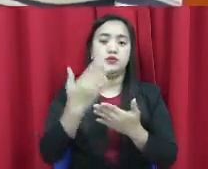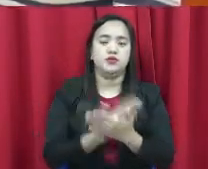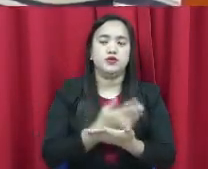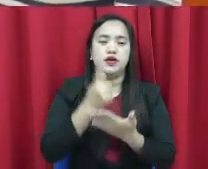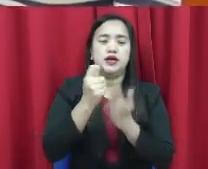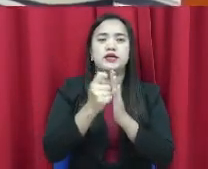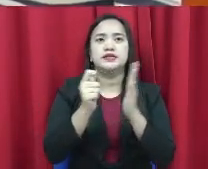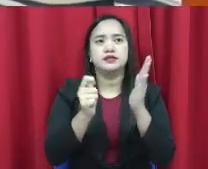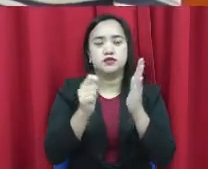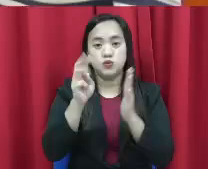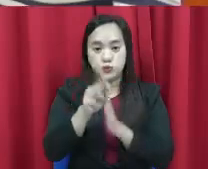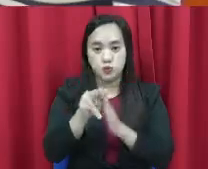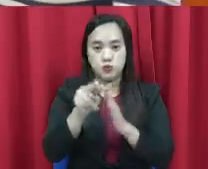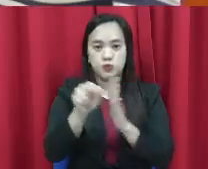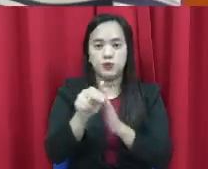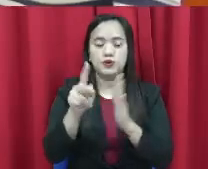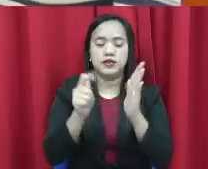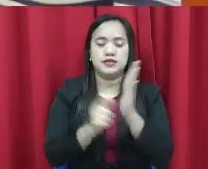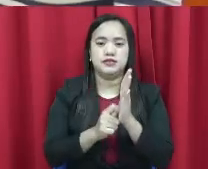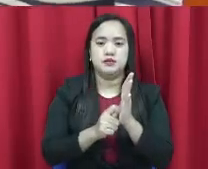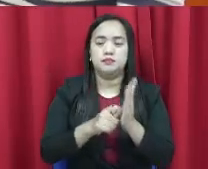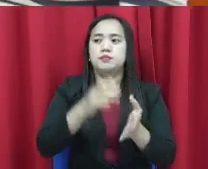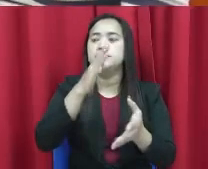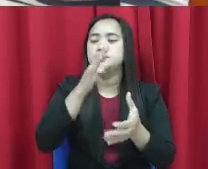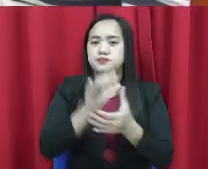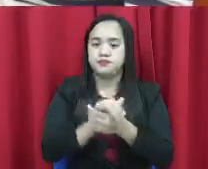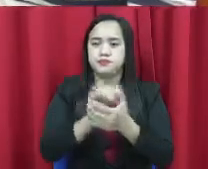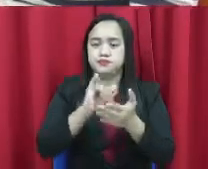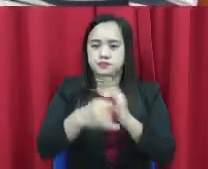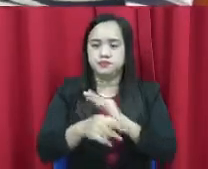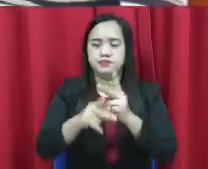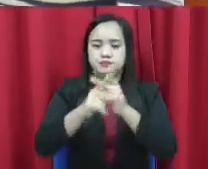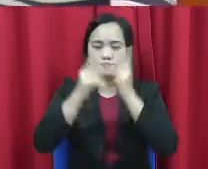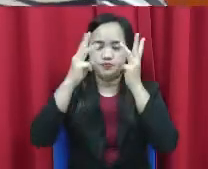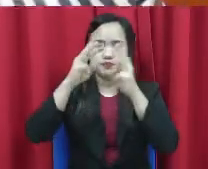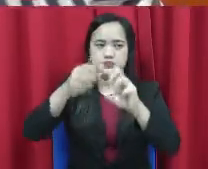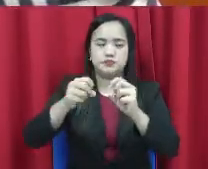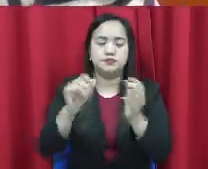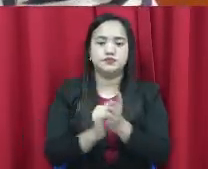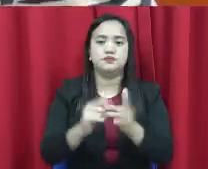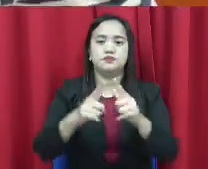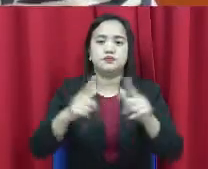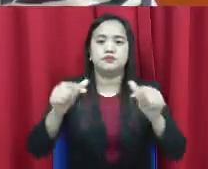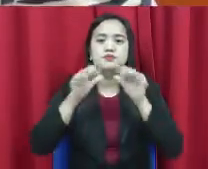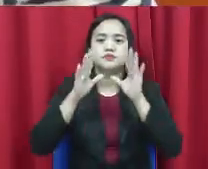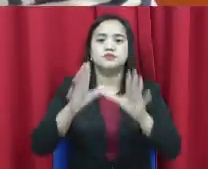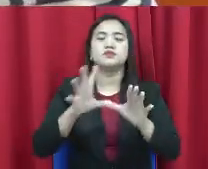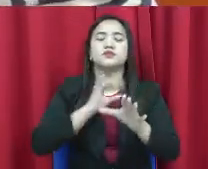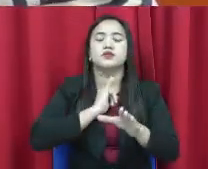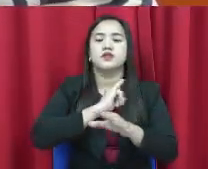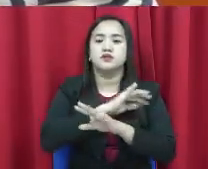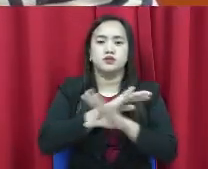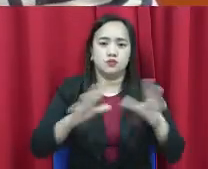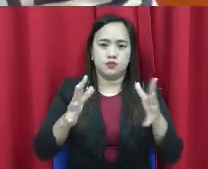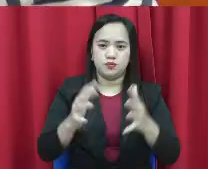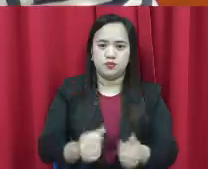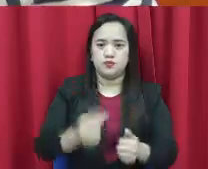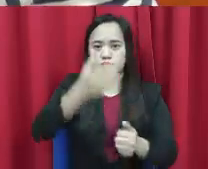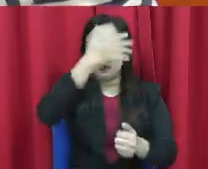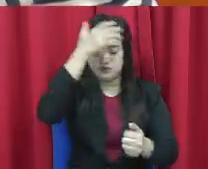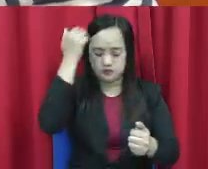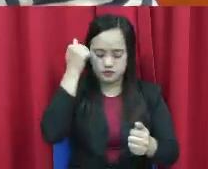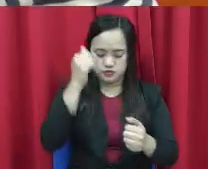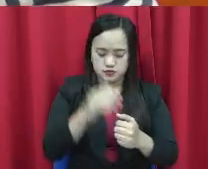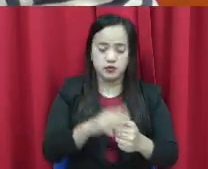po tayo magtune in tayo para mas maging blessing po tayo Amen Yes Amen At also Syempre hindi ko rin pwedeng kalimutan ang